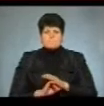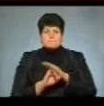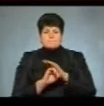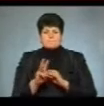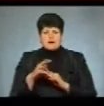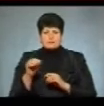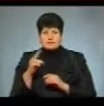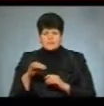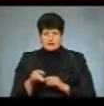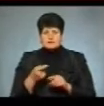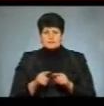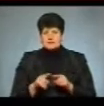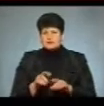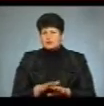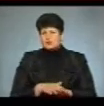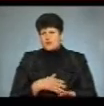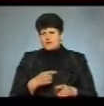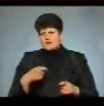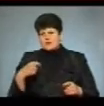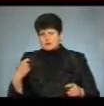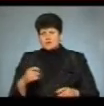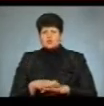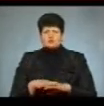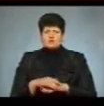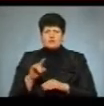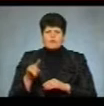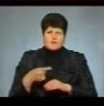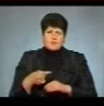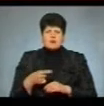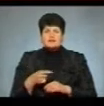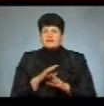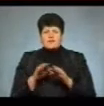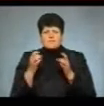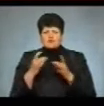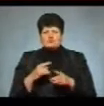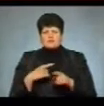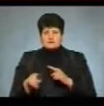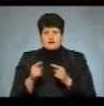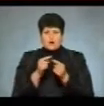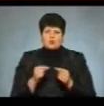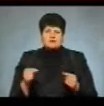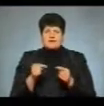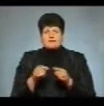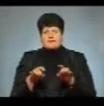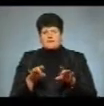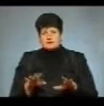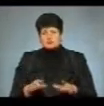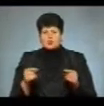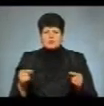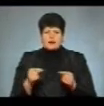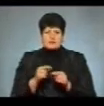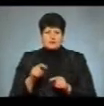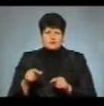що, звичайно, ми розуміємо, це дуже довго тягнеться, і суспільство вимагає не просто швидких, а конкретних рішень, конкретних людей